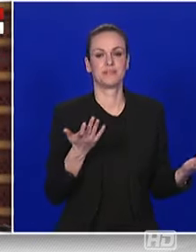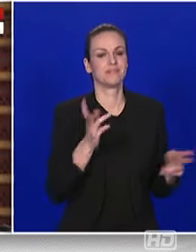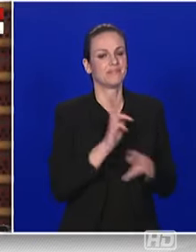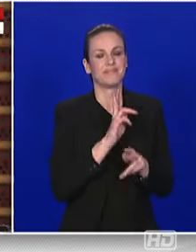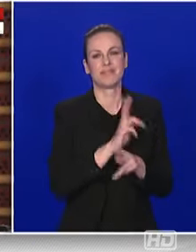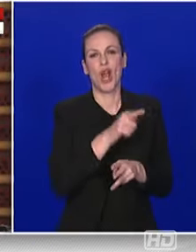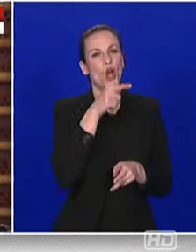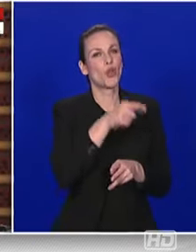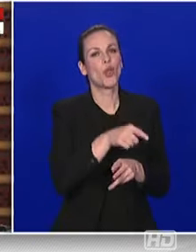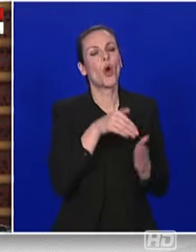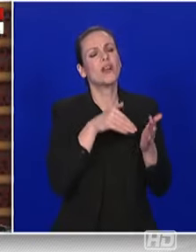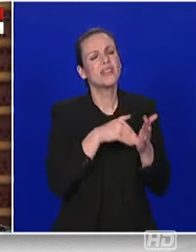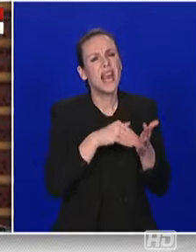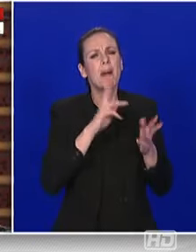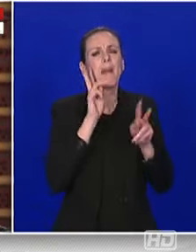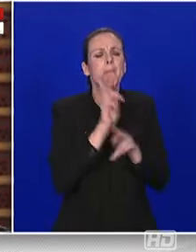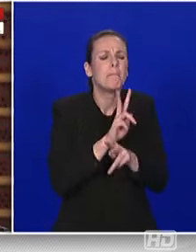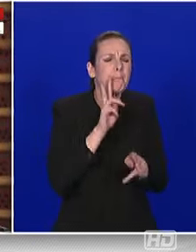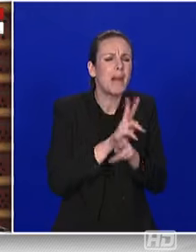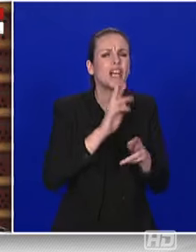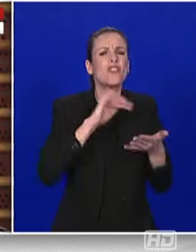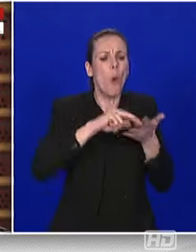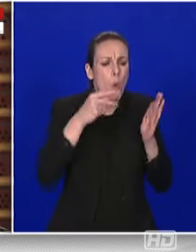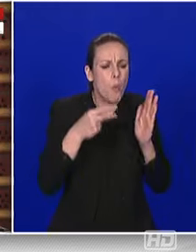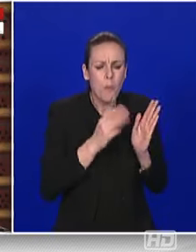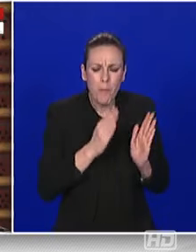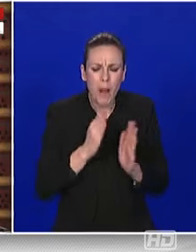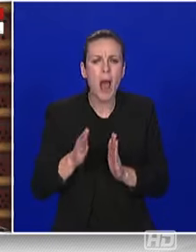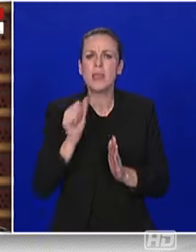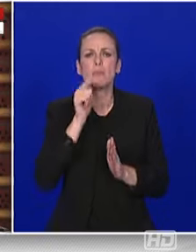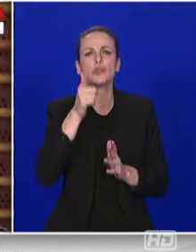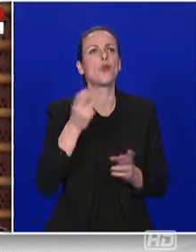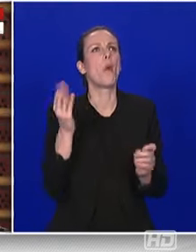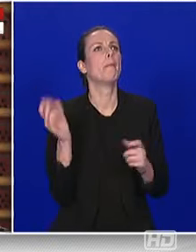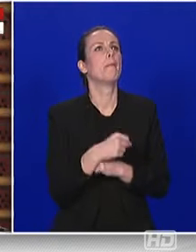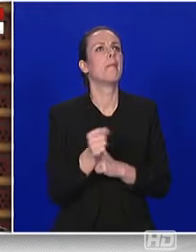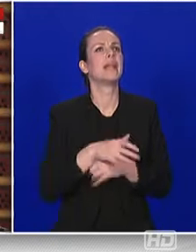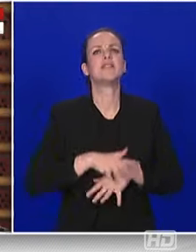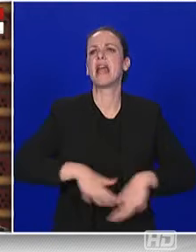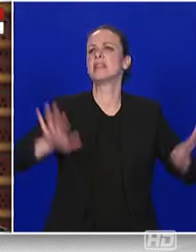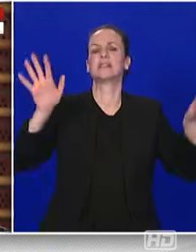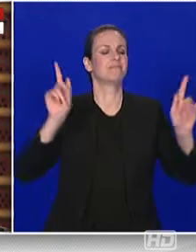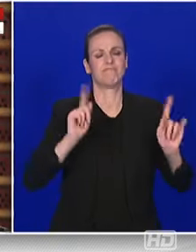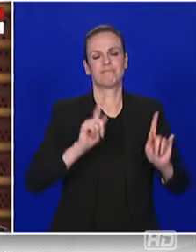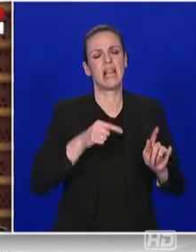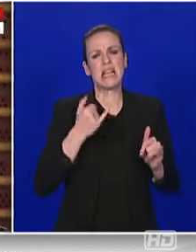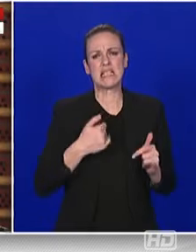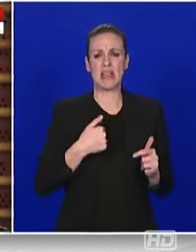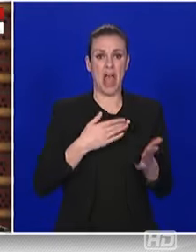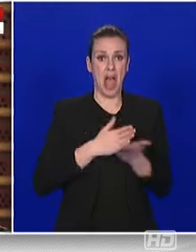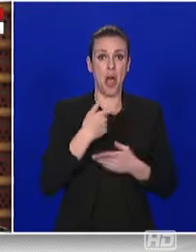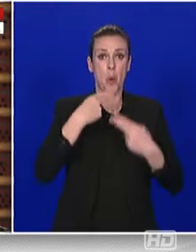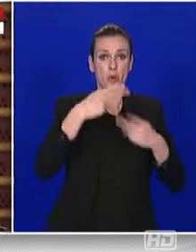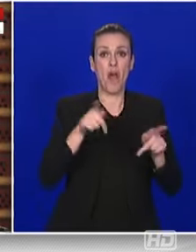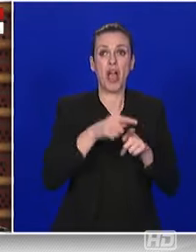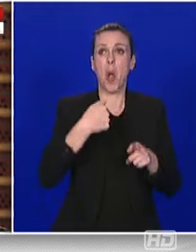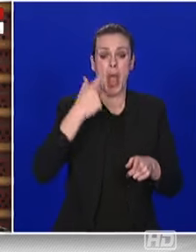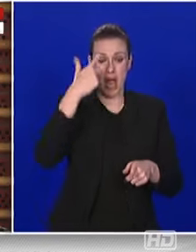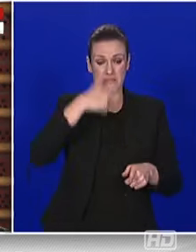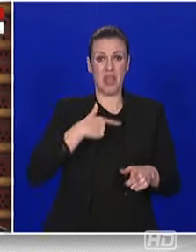stvari treba pažljivo isplanirati, to se sigurno ne događa stihijski, tako da zaista bilo bi sada vrlo neozbiljno da ja ovaj